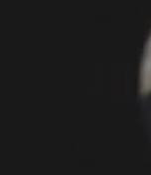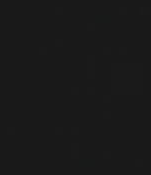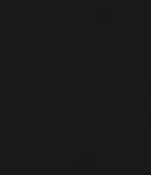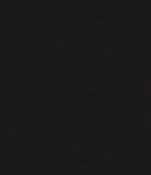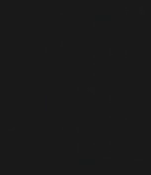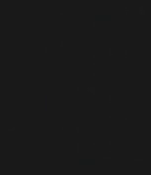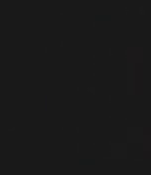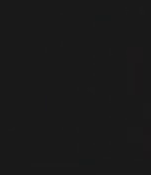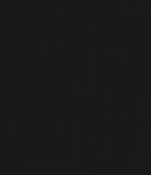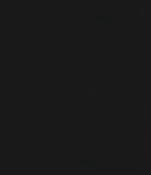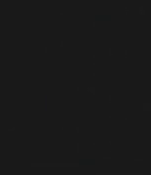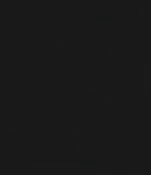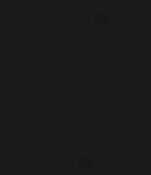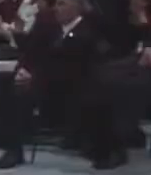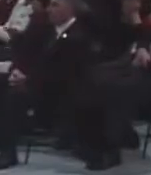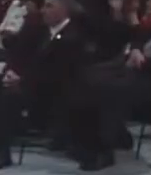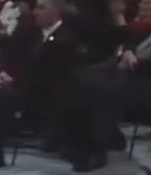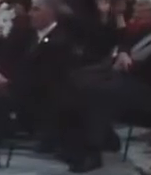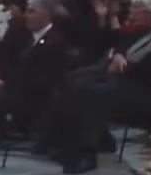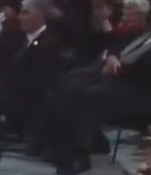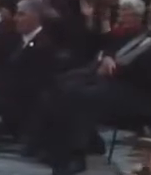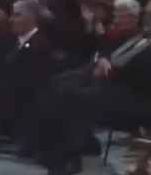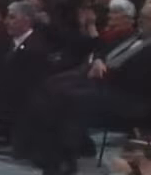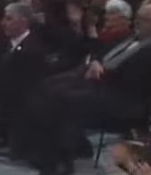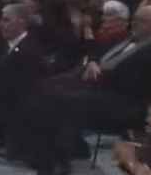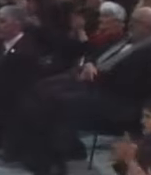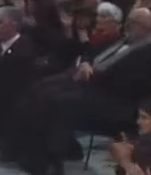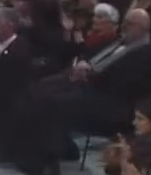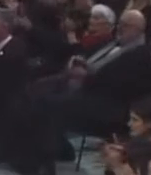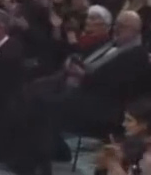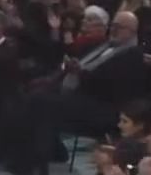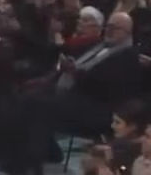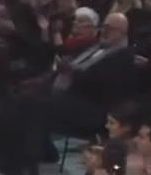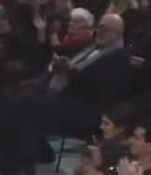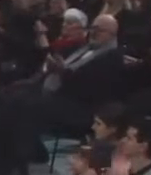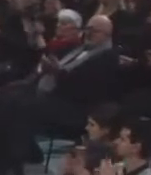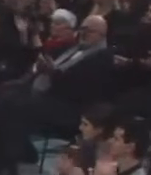ils seront non seulement autorisés, mais encouragés et aidés.